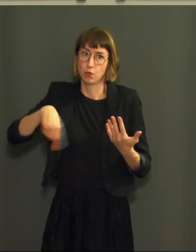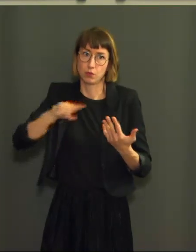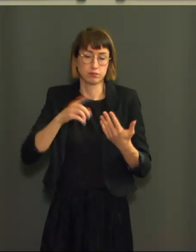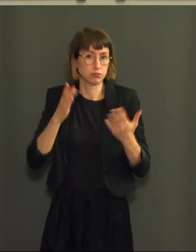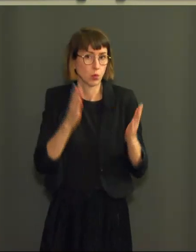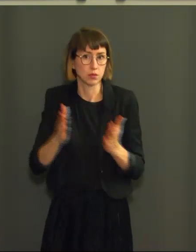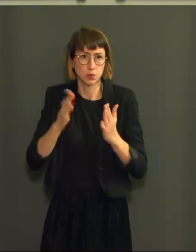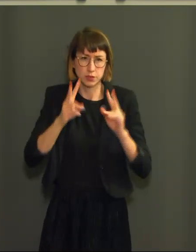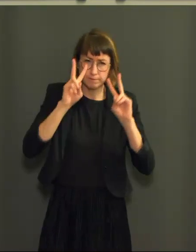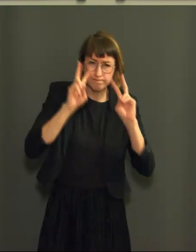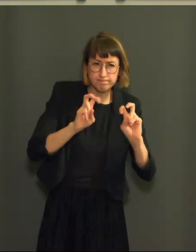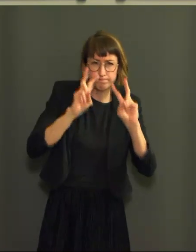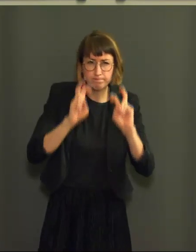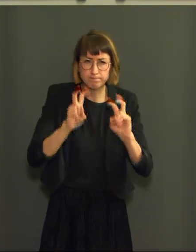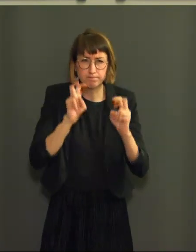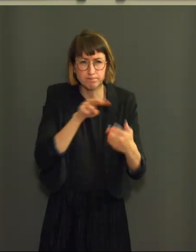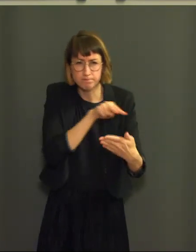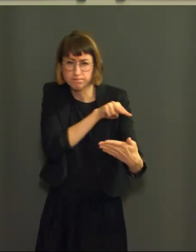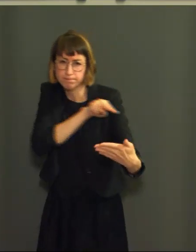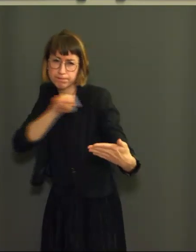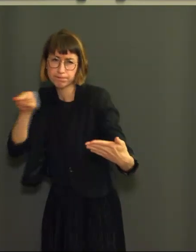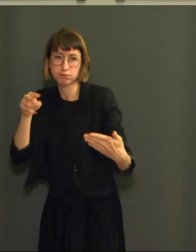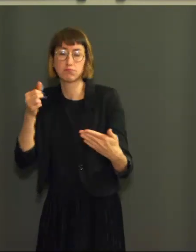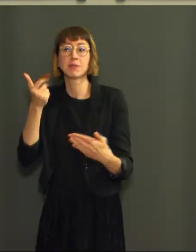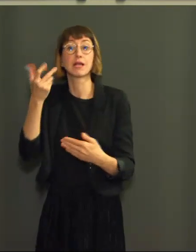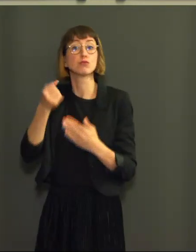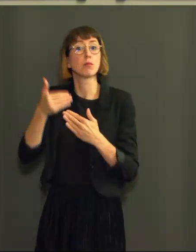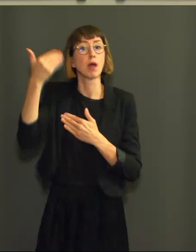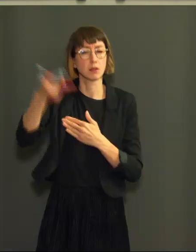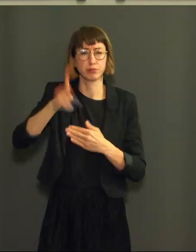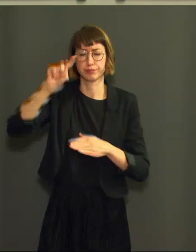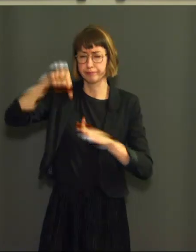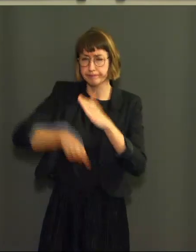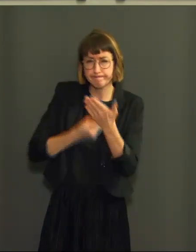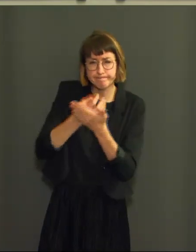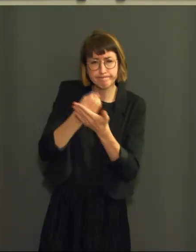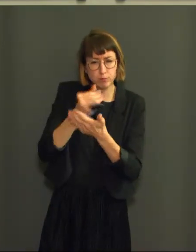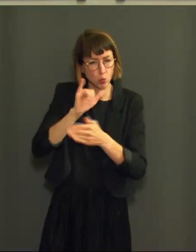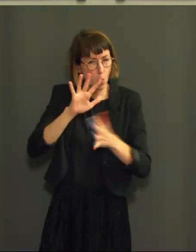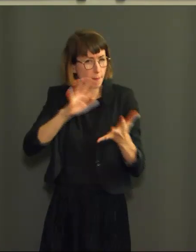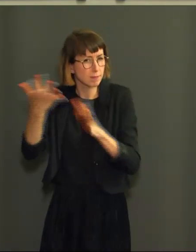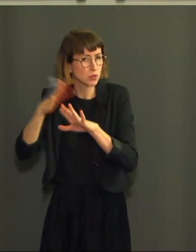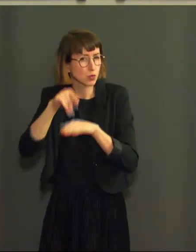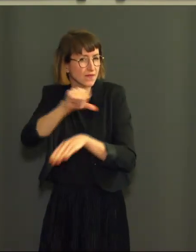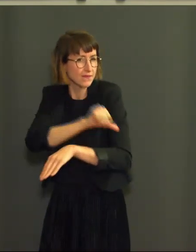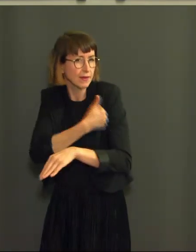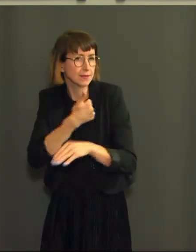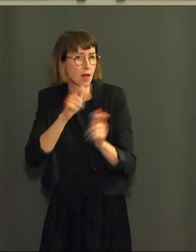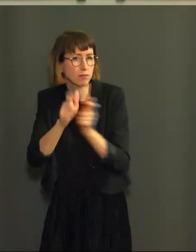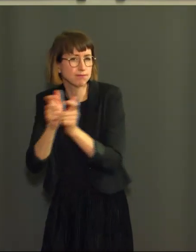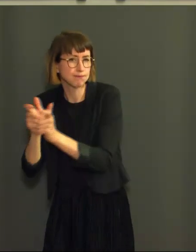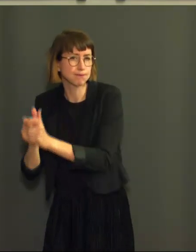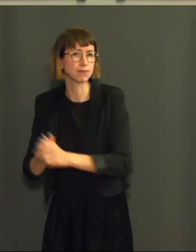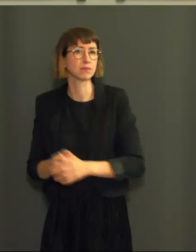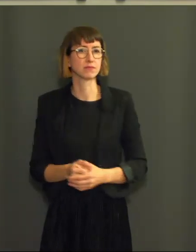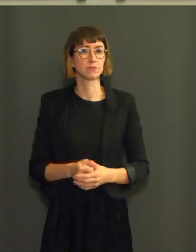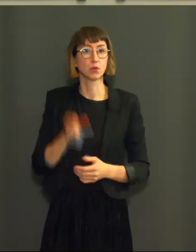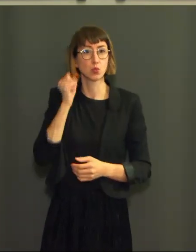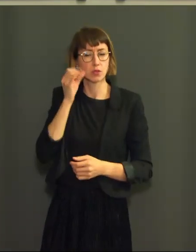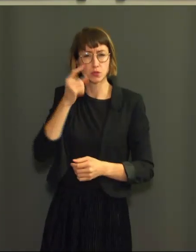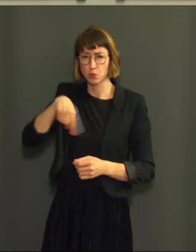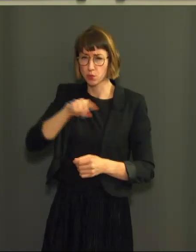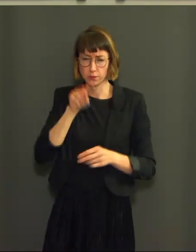viennent dès que ceux-ci auront été rassemblés. Cienciano continue bien sûr à surveiller ces données. Il est extrêmement important,